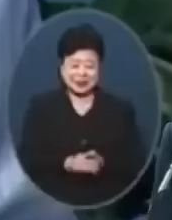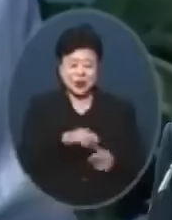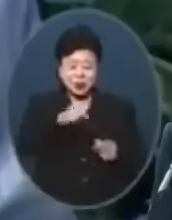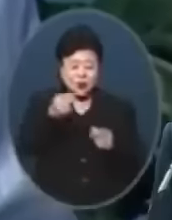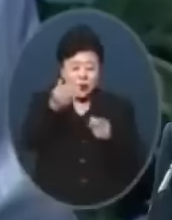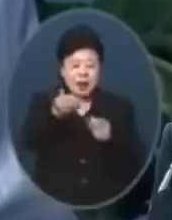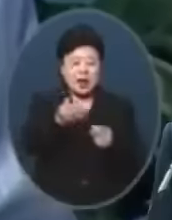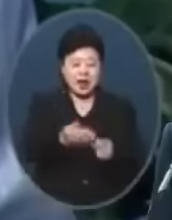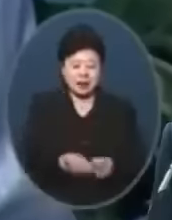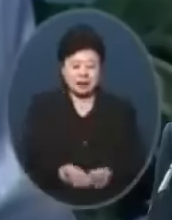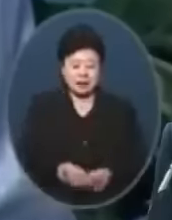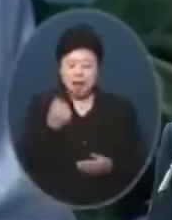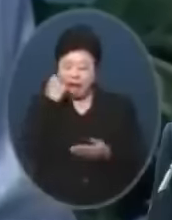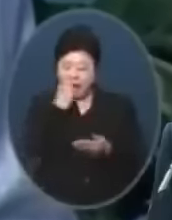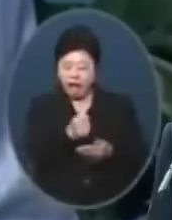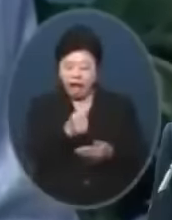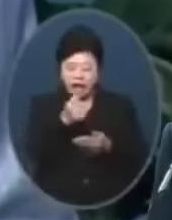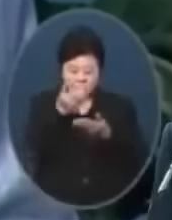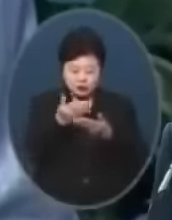구원하려고 점찍은 것입니다.